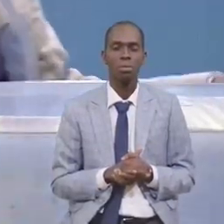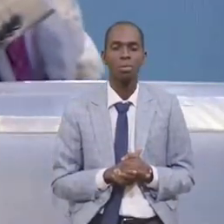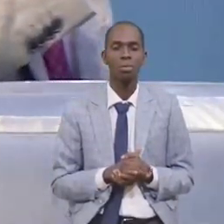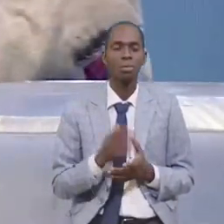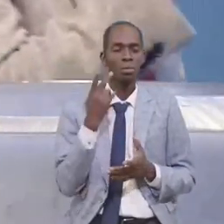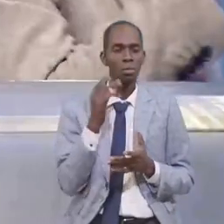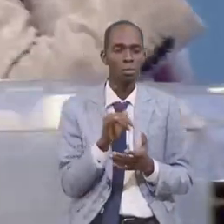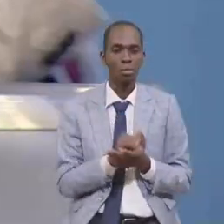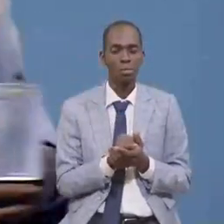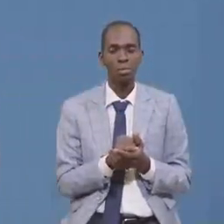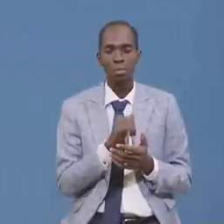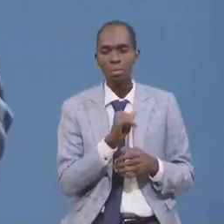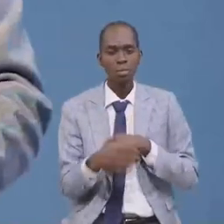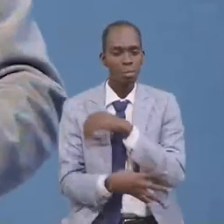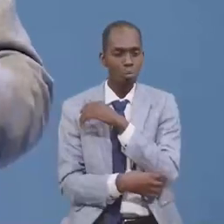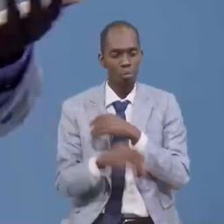Qu'est-ce qui rend un pauvre heureux?